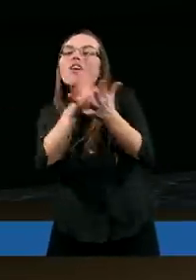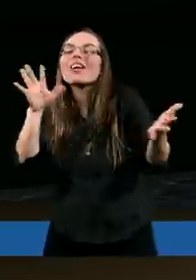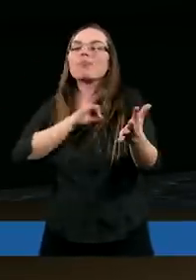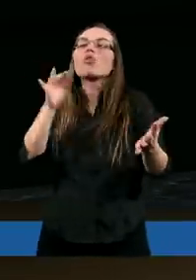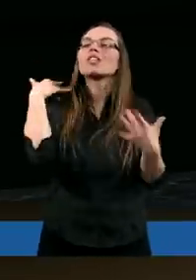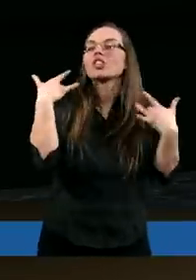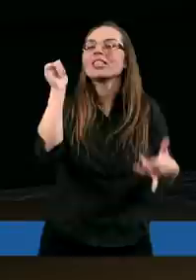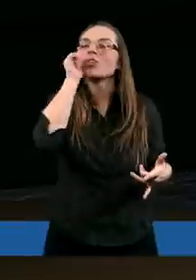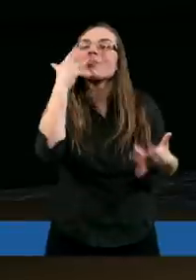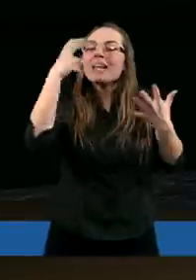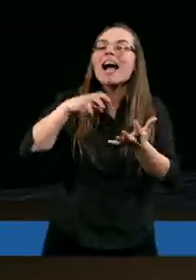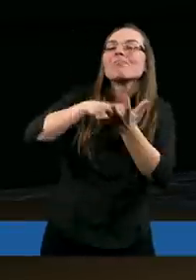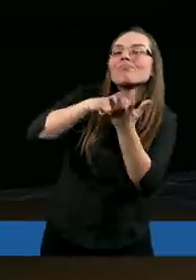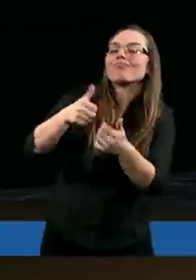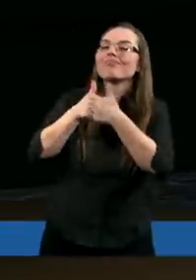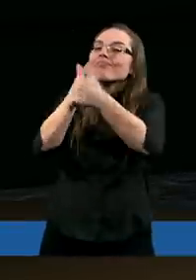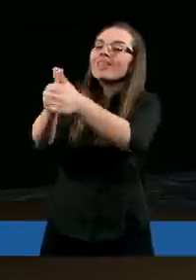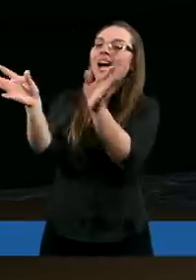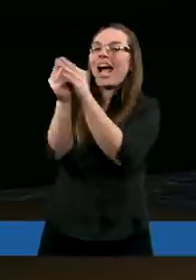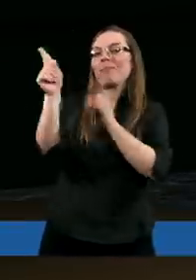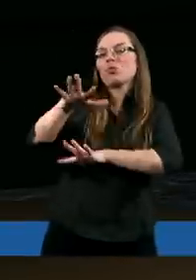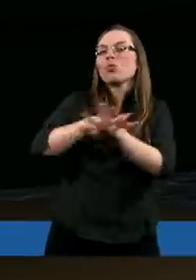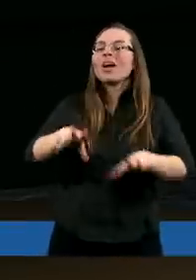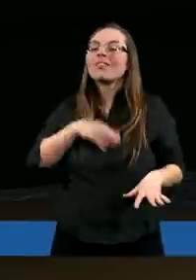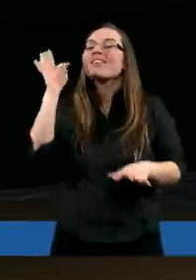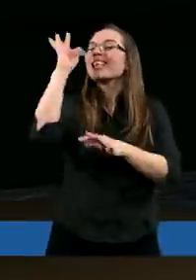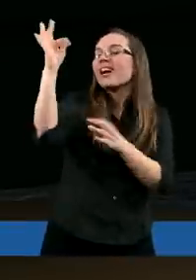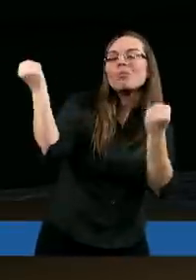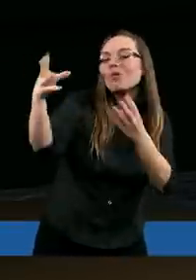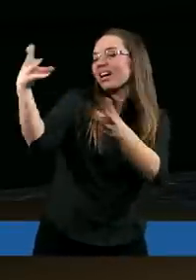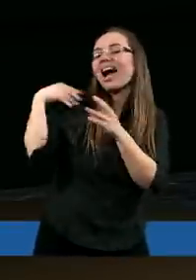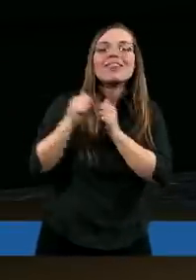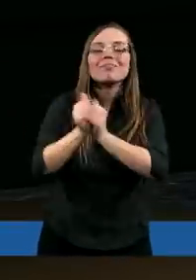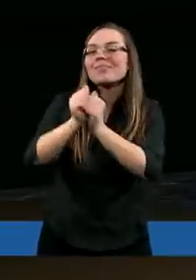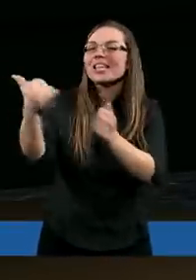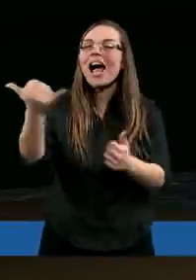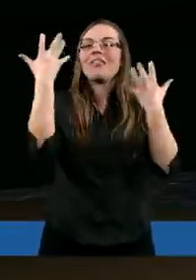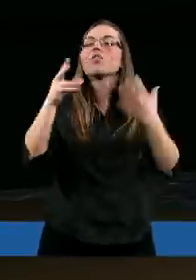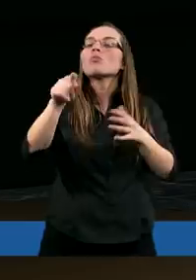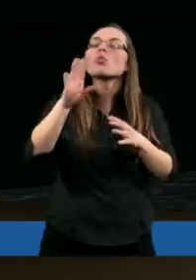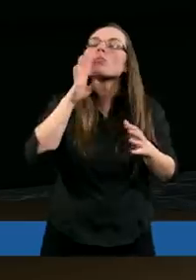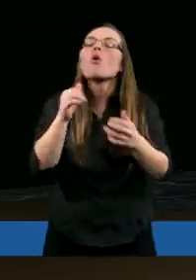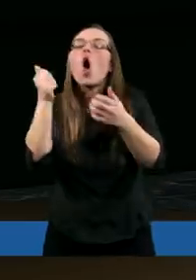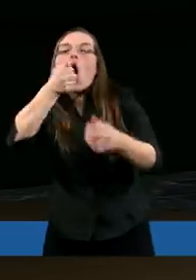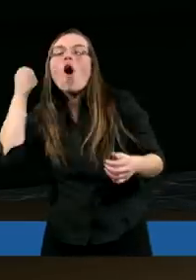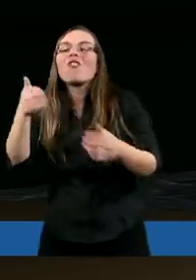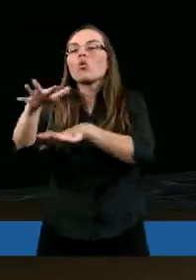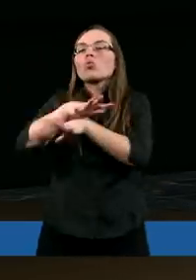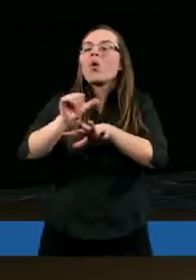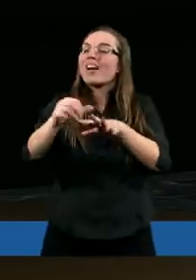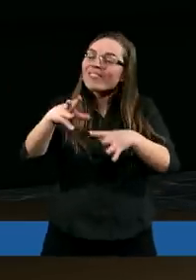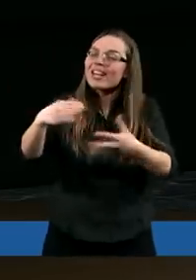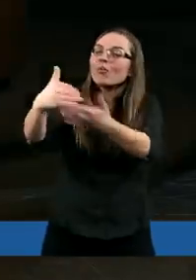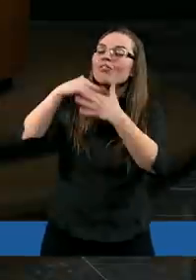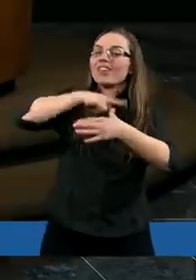I chcę iść z tym Duchem Świętym, w Jego mocy, bo tylko wtedy jest, no, że tak powiem, tak, owoc tego Ducha, tak, prawda, w